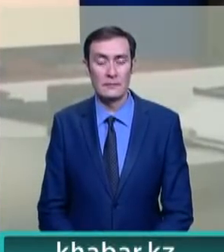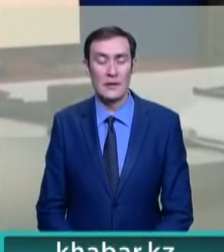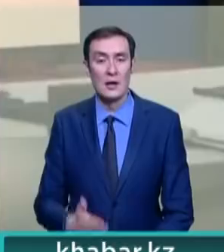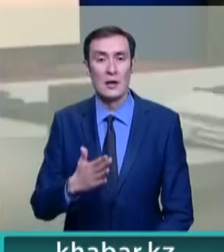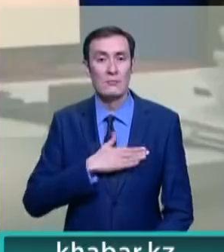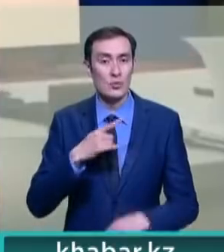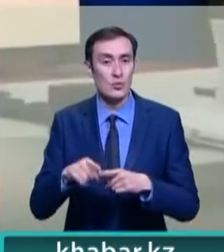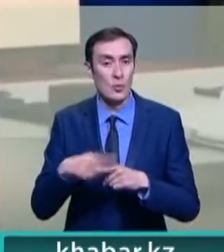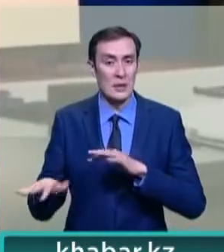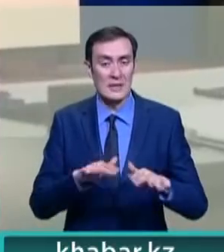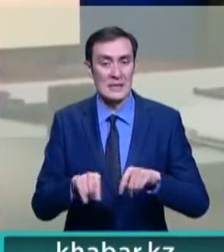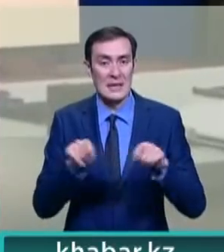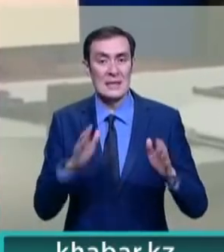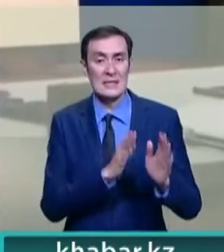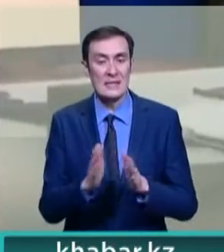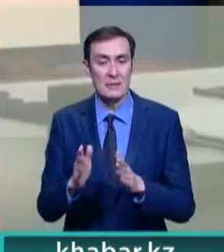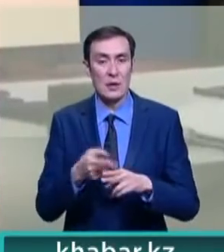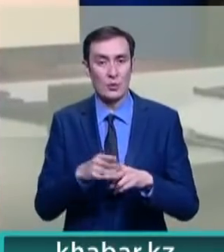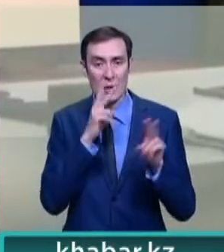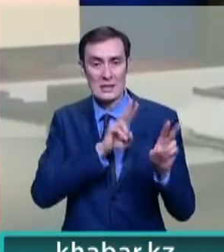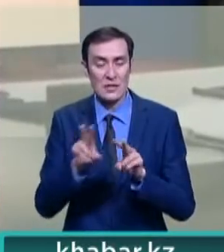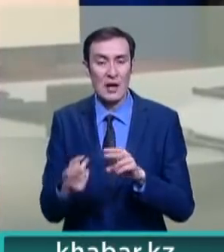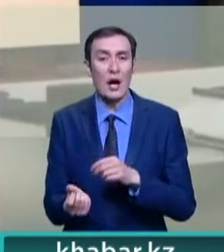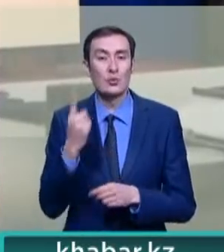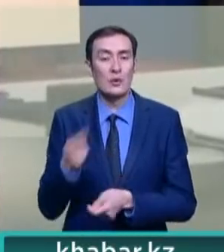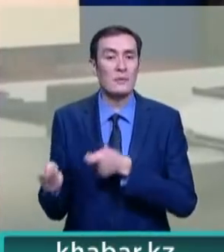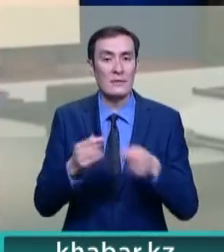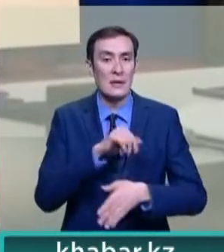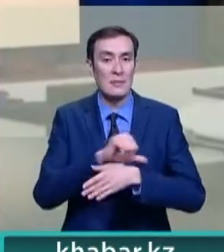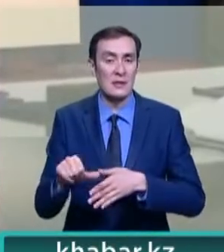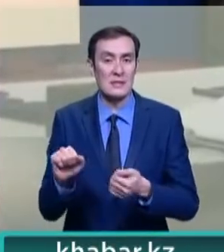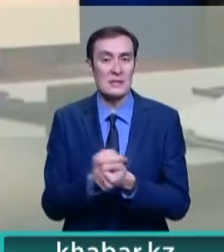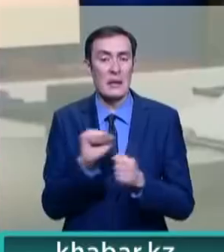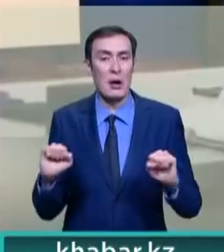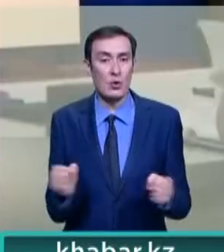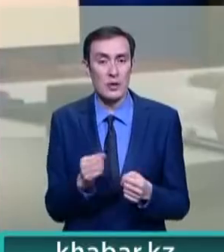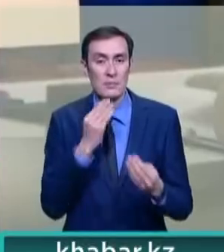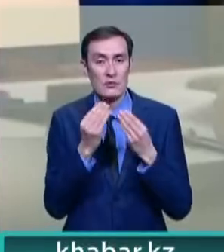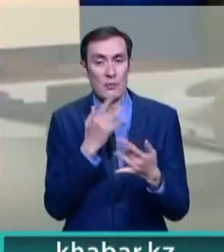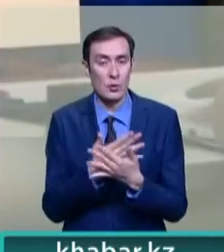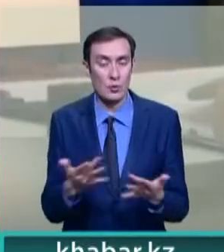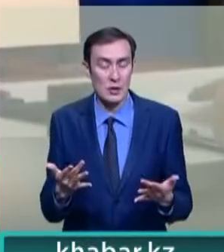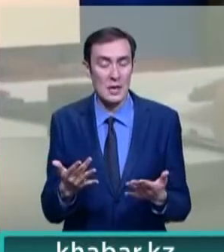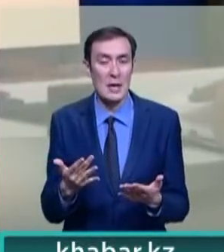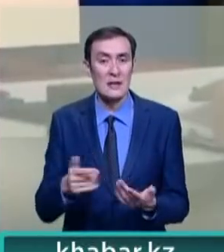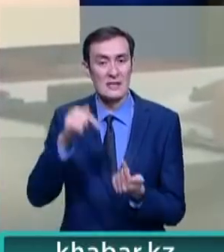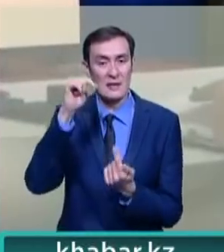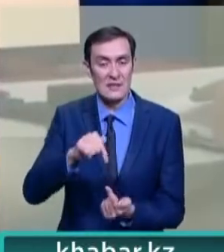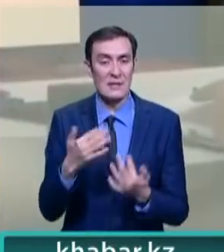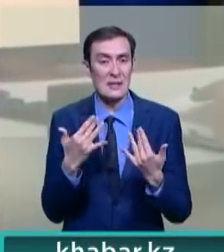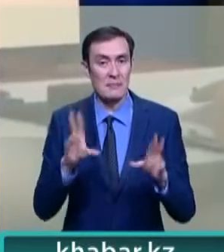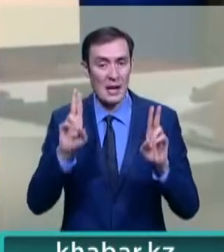Мы ускорили создание системы, которая отслеживает происхождение импортируемой замороженной пищевой продукции в соответствии с